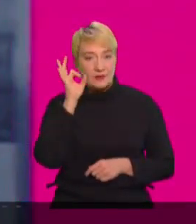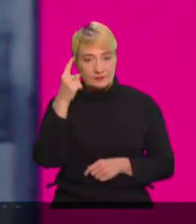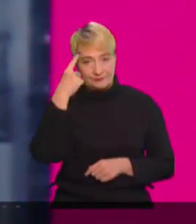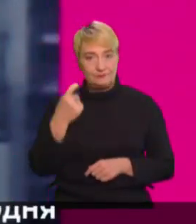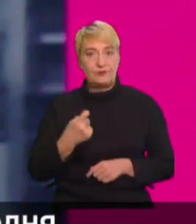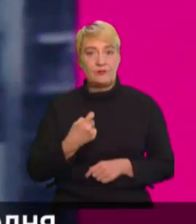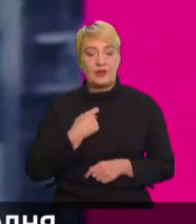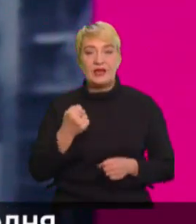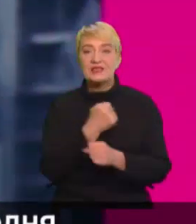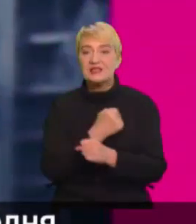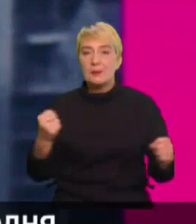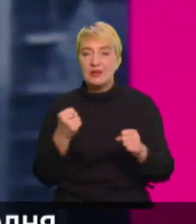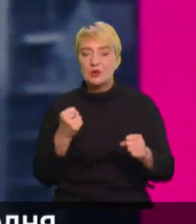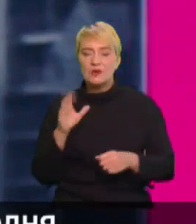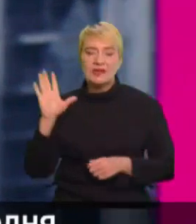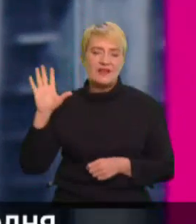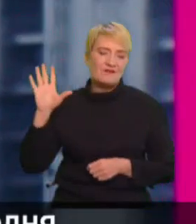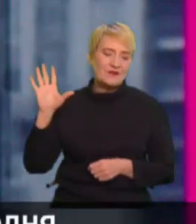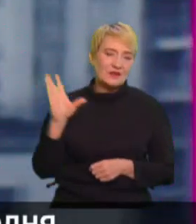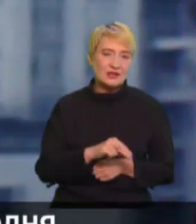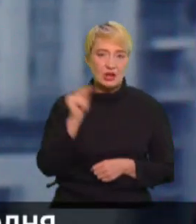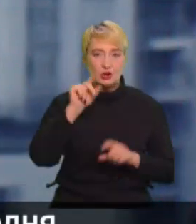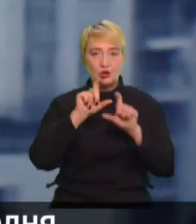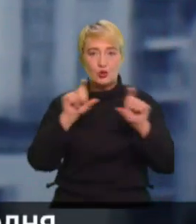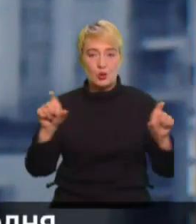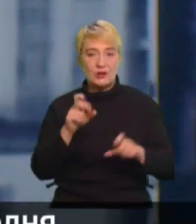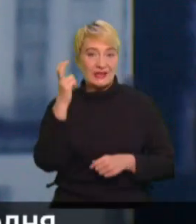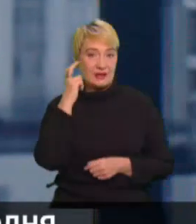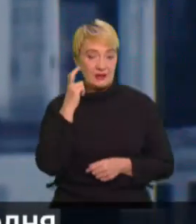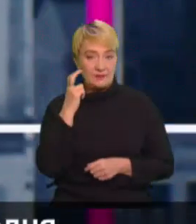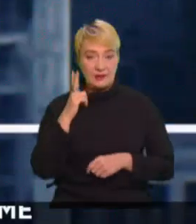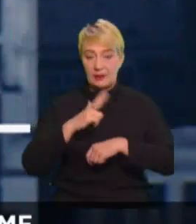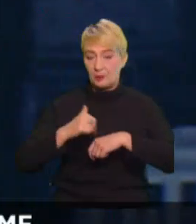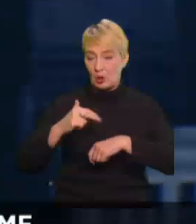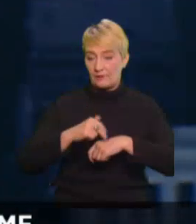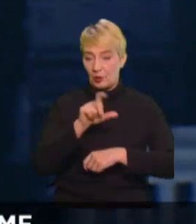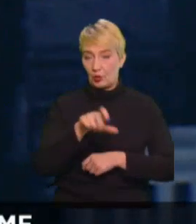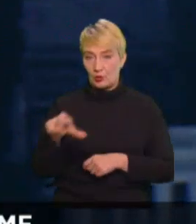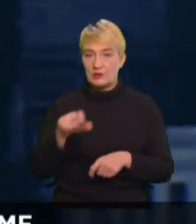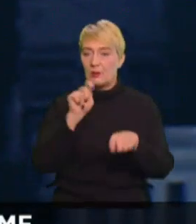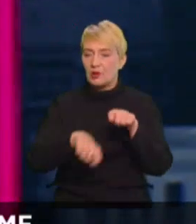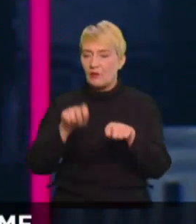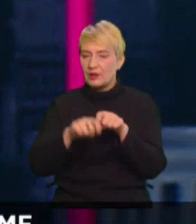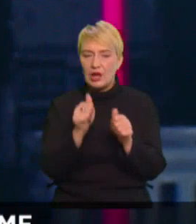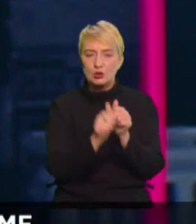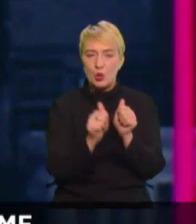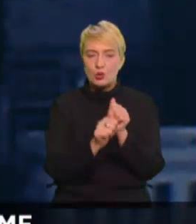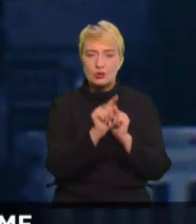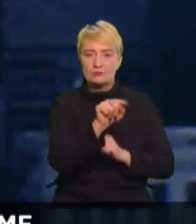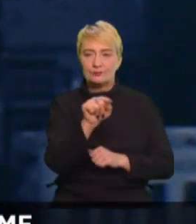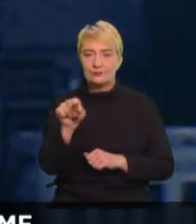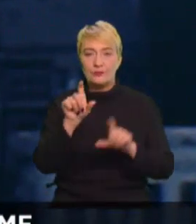що заміновані всі школи Києва. Правоохоронці перевіряють наразі кожну школу почергово.